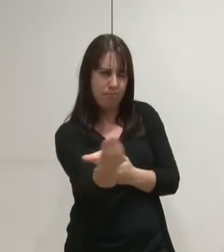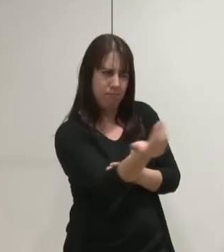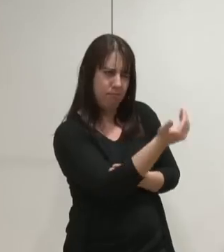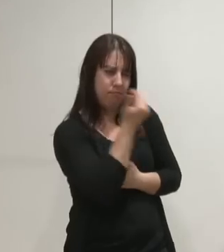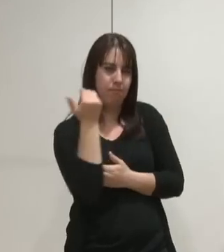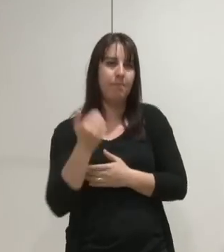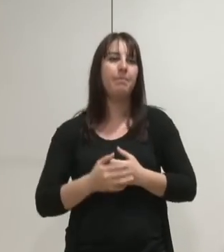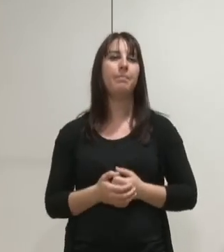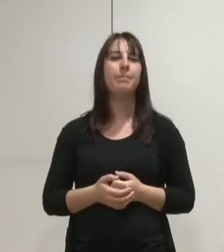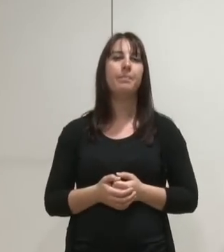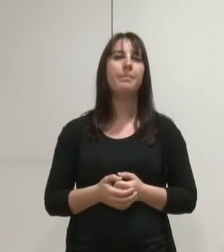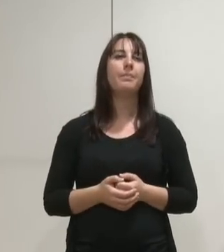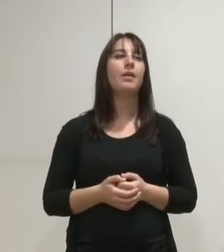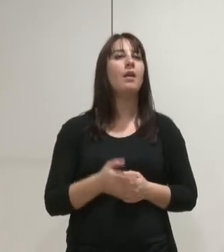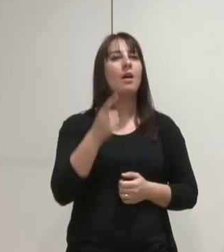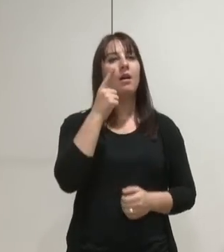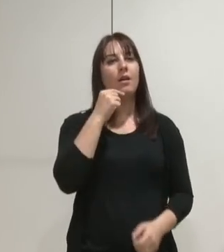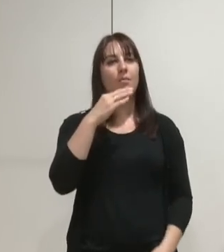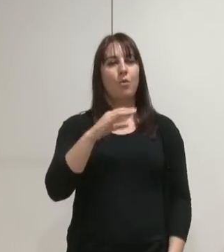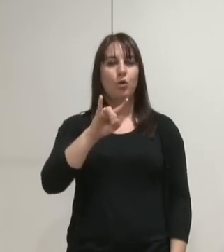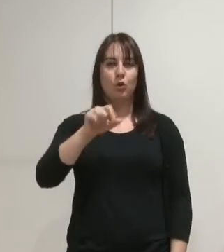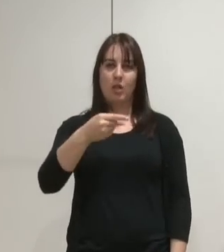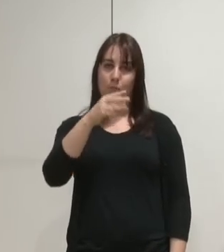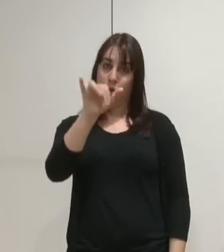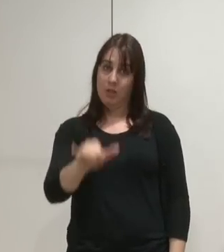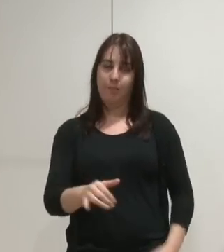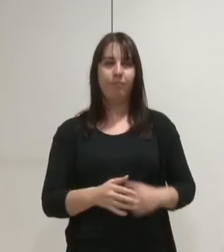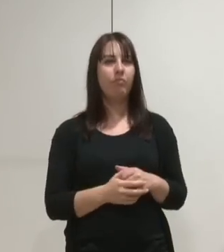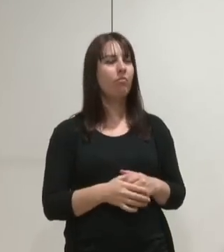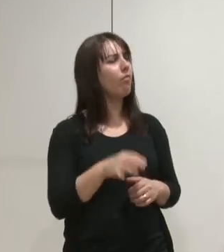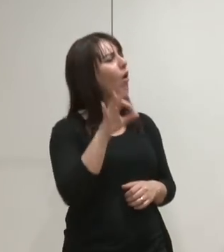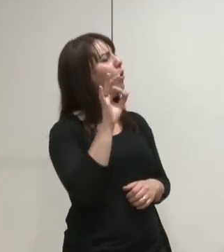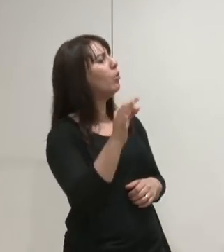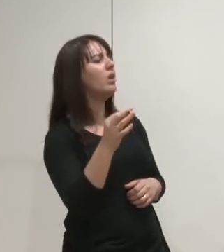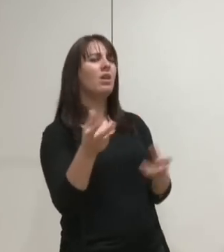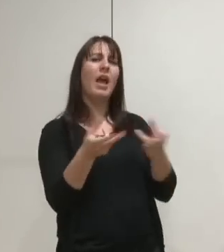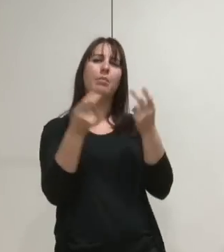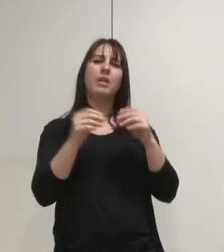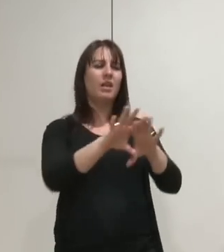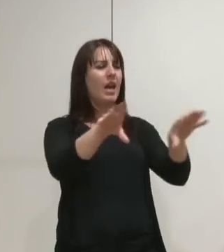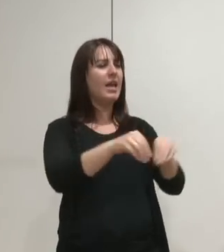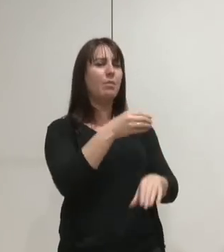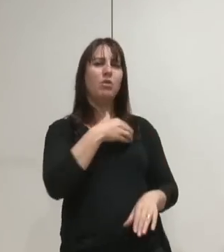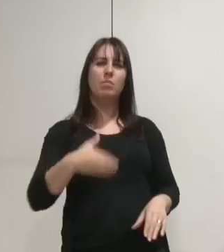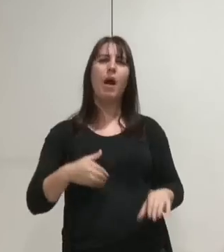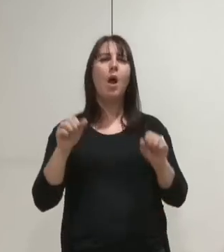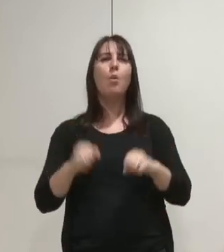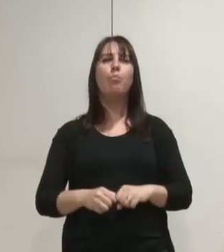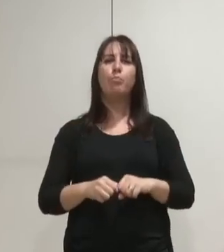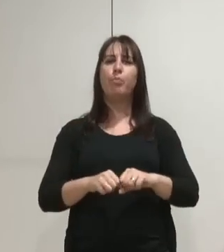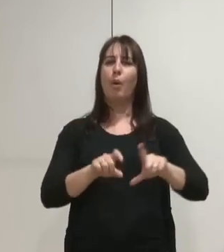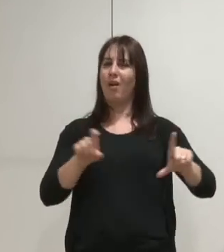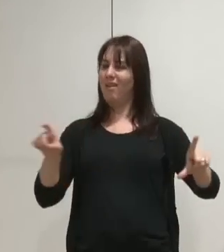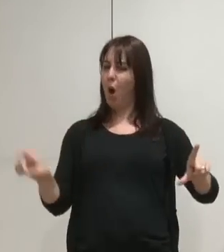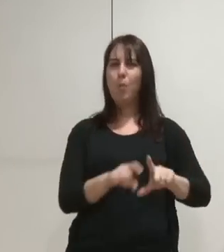atelier monsieur chamussi oui dire que l'équipe du Théâtre municipal pourra se repasser en boucle l'appréciation de